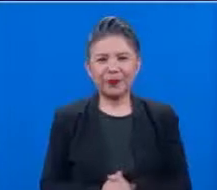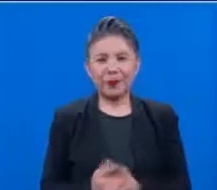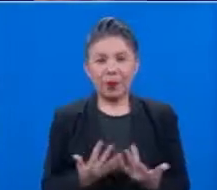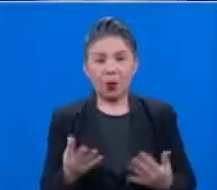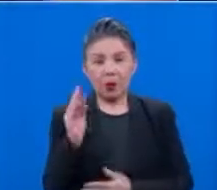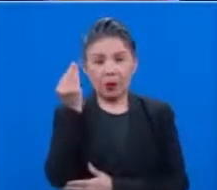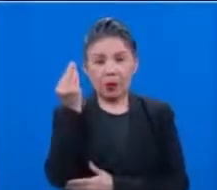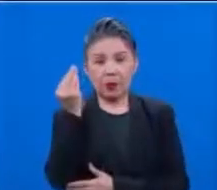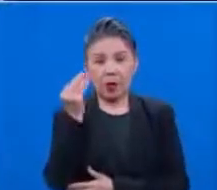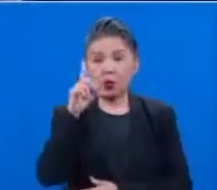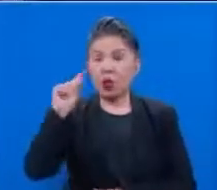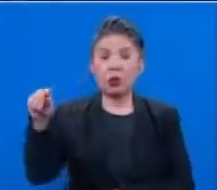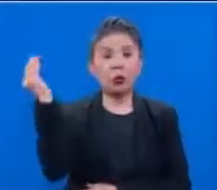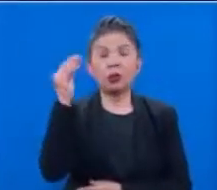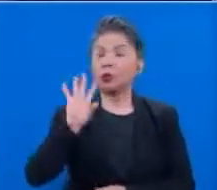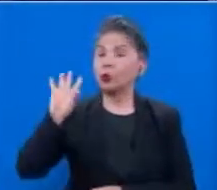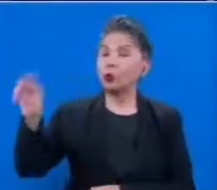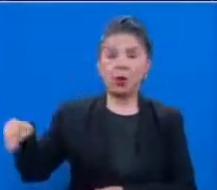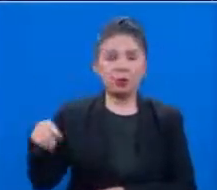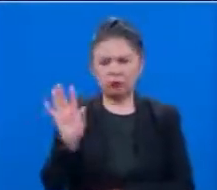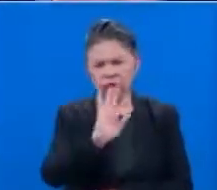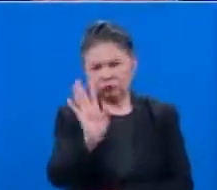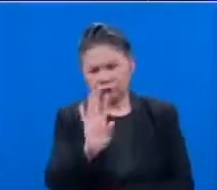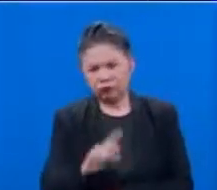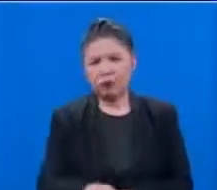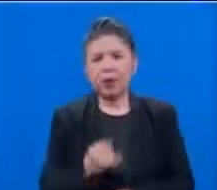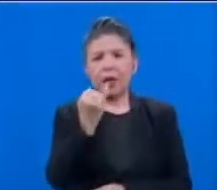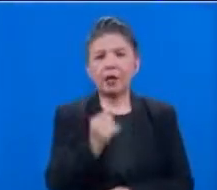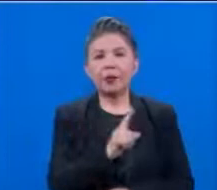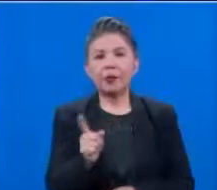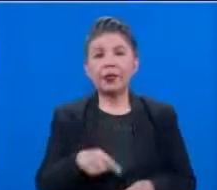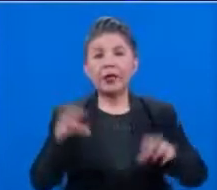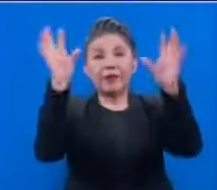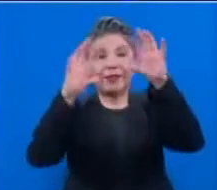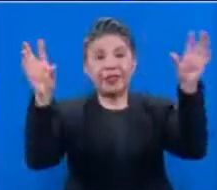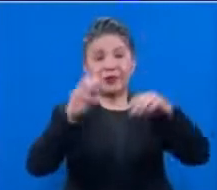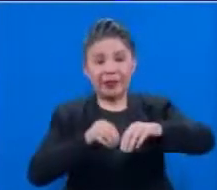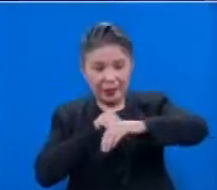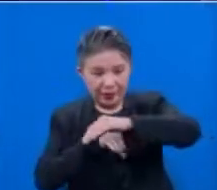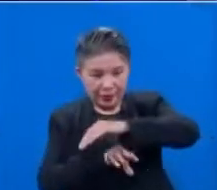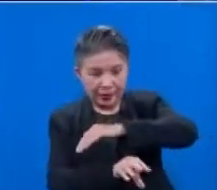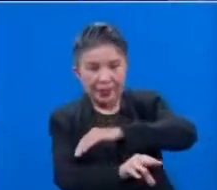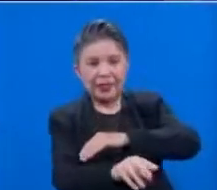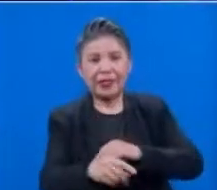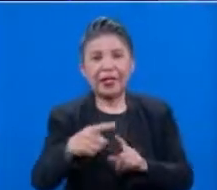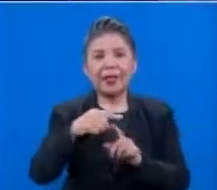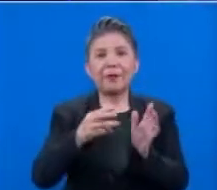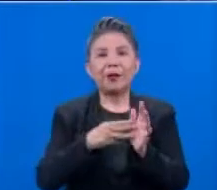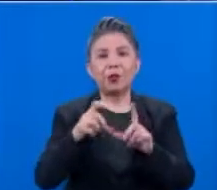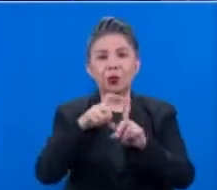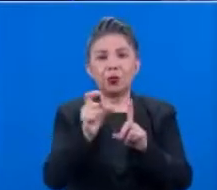Warga Jakarta tidak perlu jauh-jauh keluar kota untuk mengisi libur akhir pekan. Anda bisa mendatangi festival di terowongan Jalan Kendal atau Taman Duku